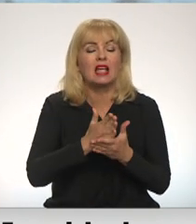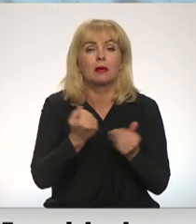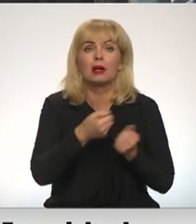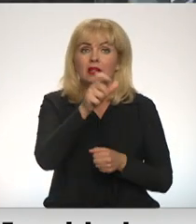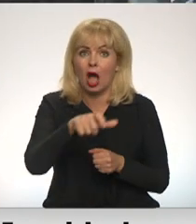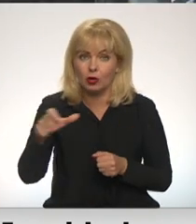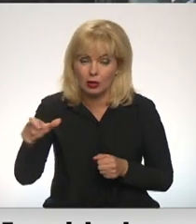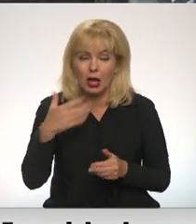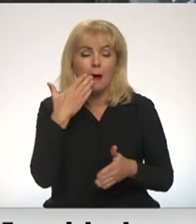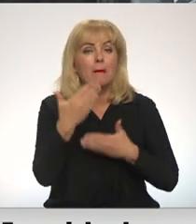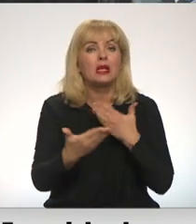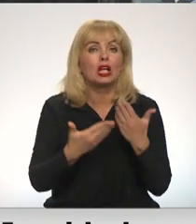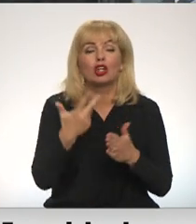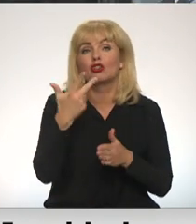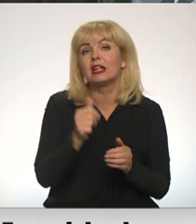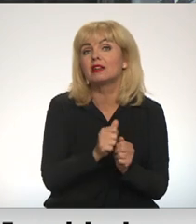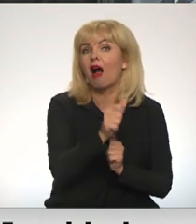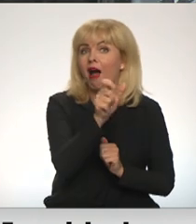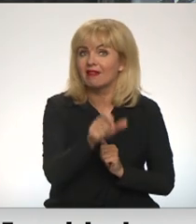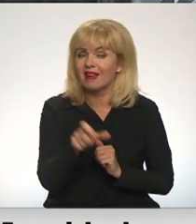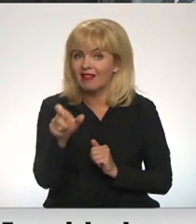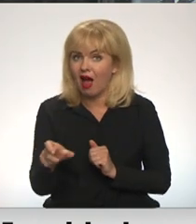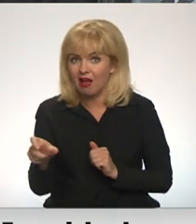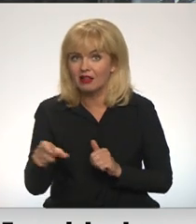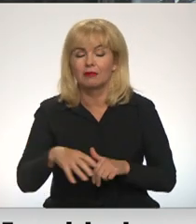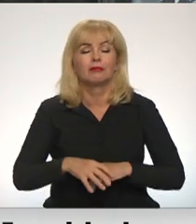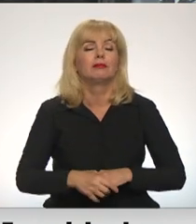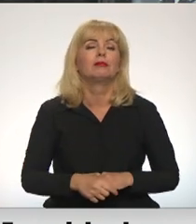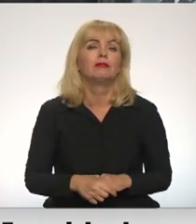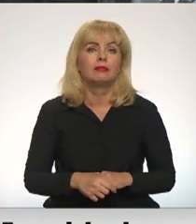pieteikušies trīs kandidāti – Sandra Leitāne, Andris Pāns, RET TV.